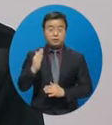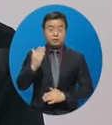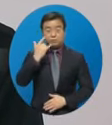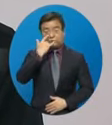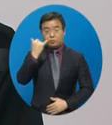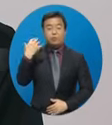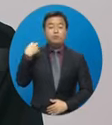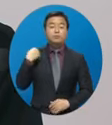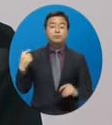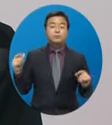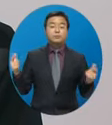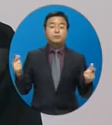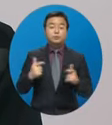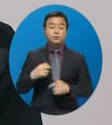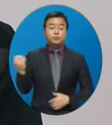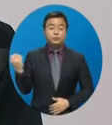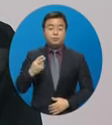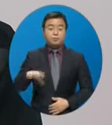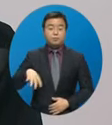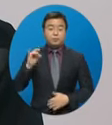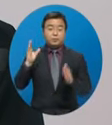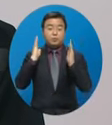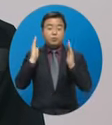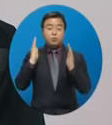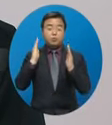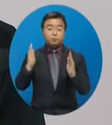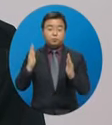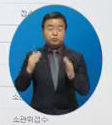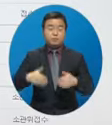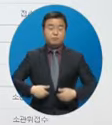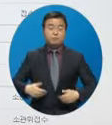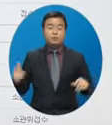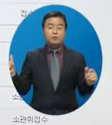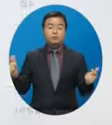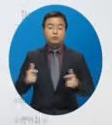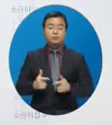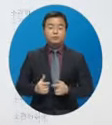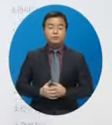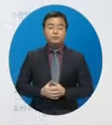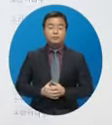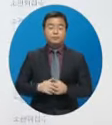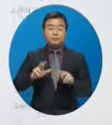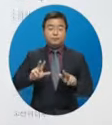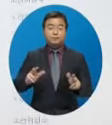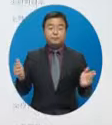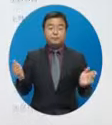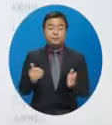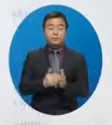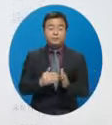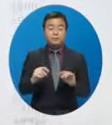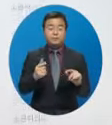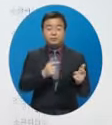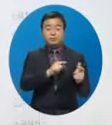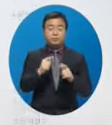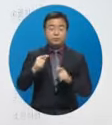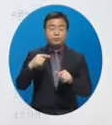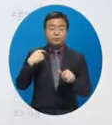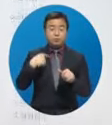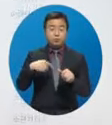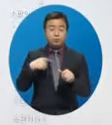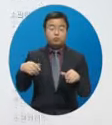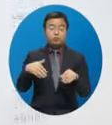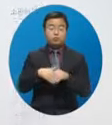많이 줄어들고 선행학습의 필요성들이 많이 줄어들게 됩니다. 현재까지 국회